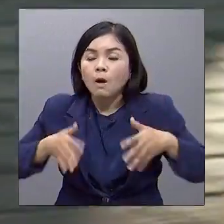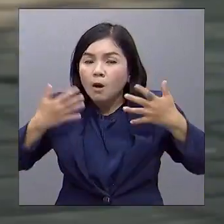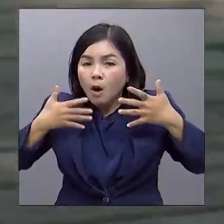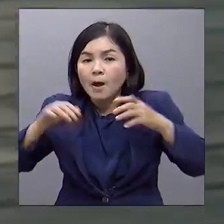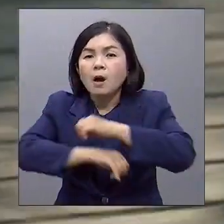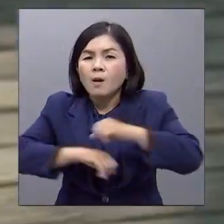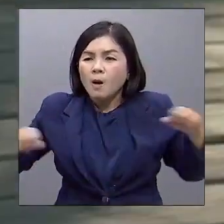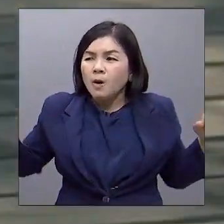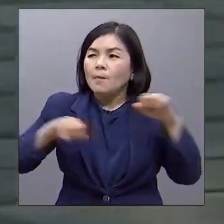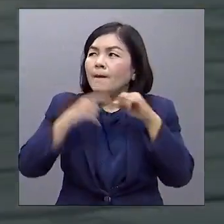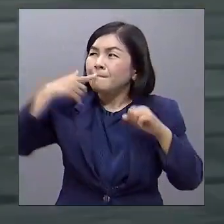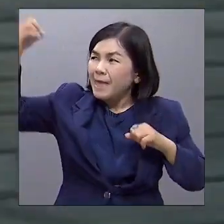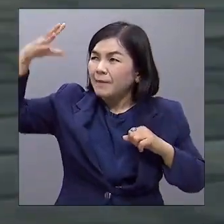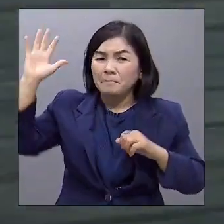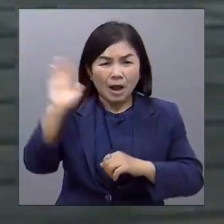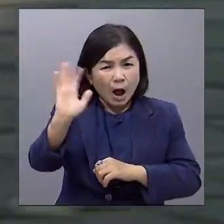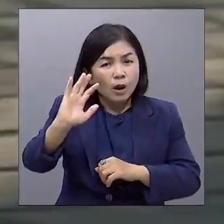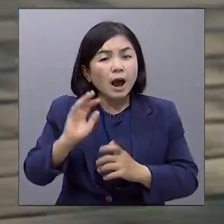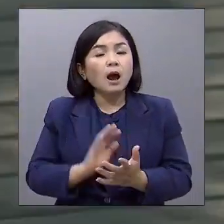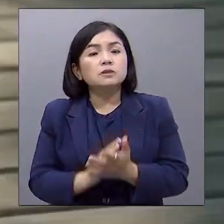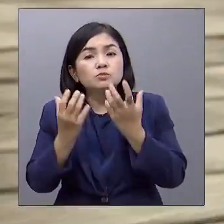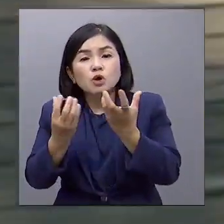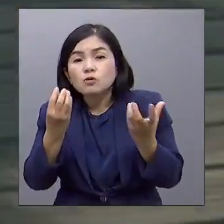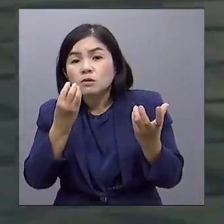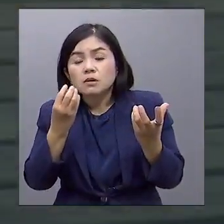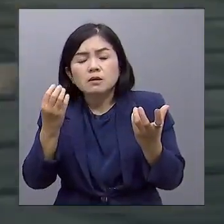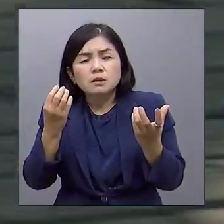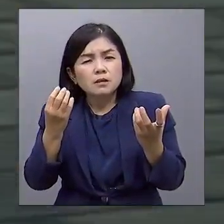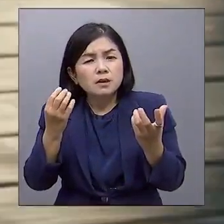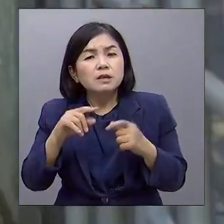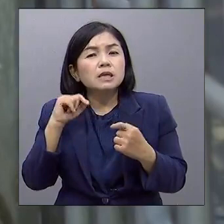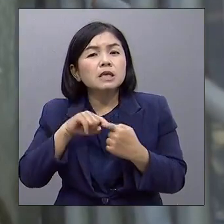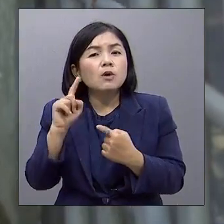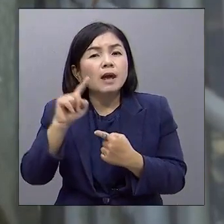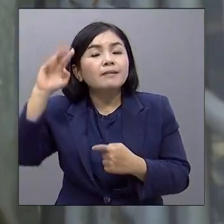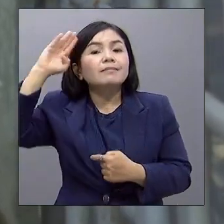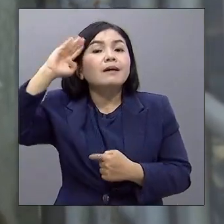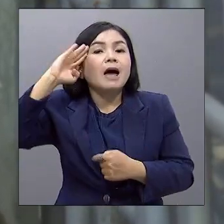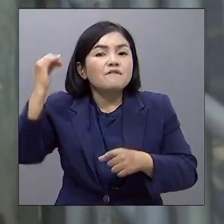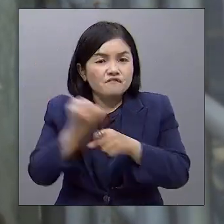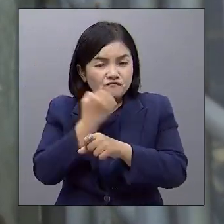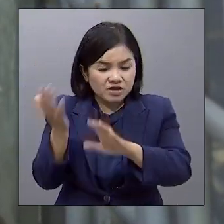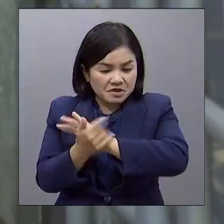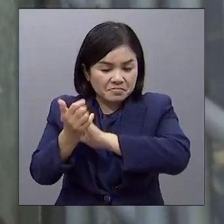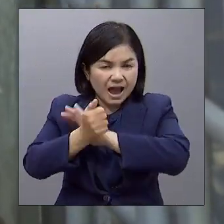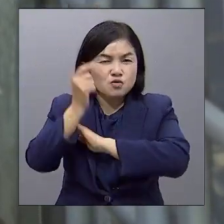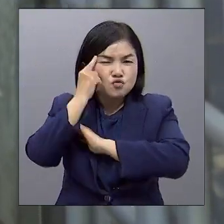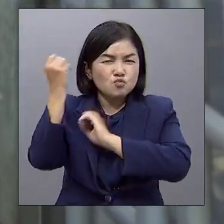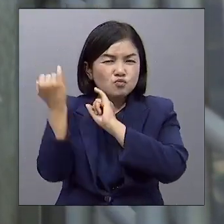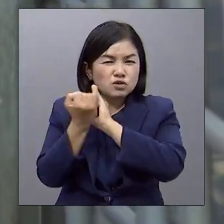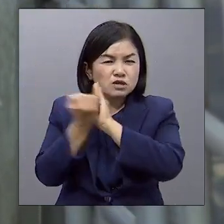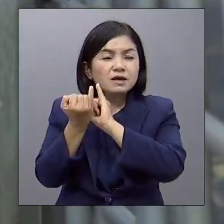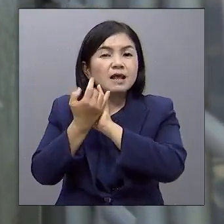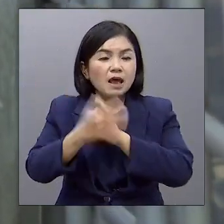ออกกําลังกายเยอะๆนะครับอย่างถ้าเป็นทหารเวลาทหารฝึกเนี่ยจริงๆแล้วเนี่ยทางทหารเนี่ยเขาจะค่อนข้างเชี่ยวชาญนะครับเพราะเขาเจอกันบ่อยแต่ถ้าเป็น